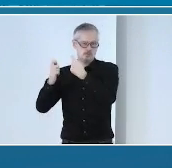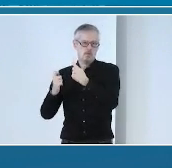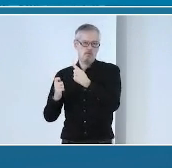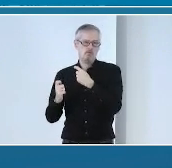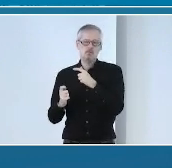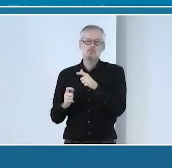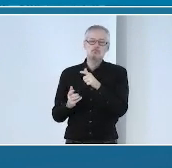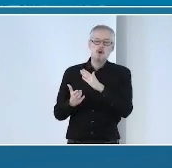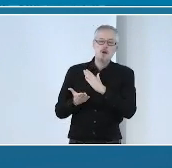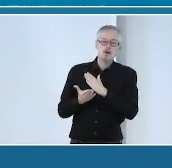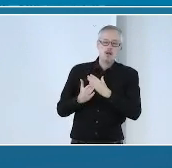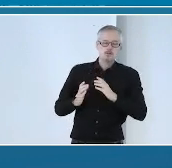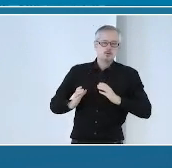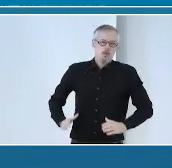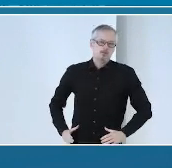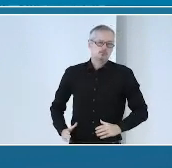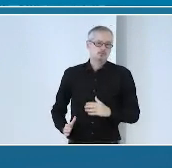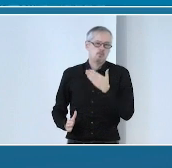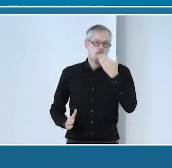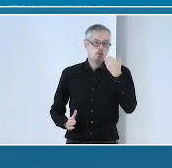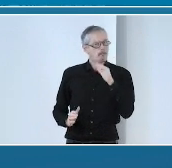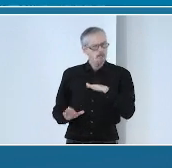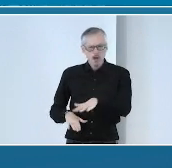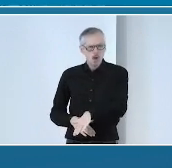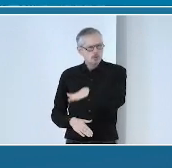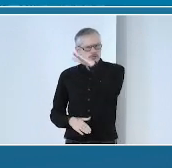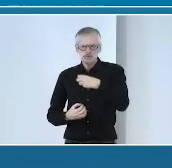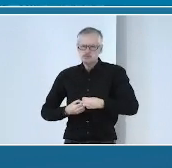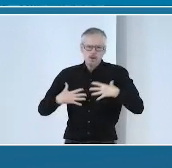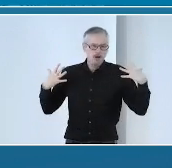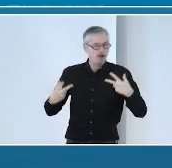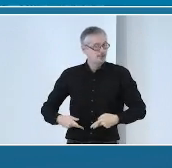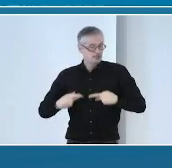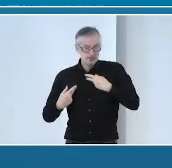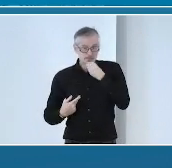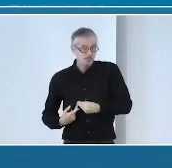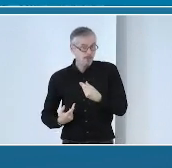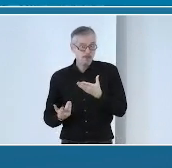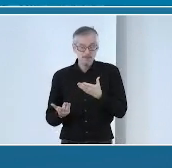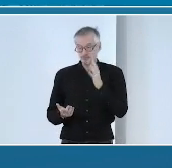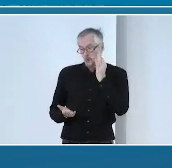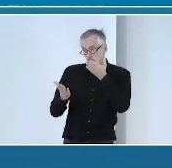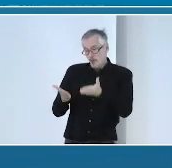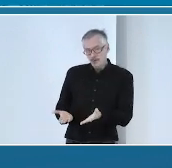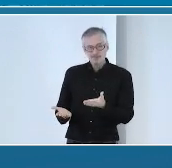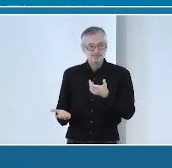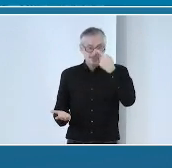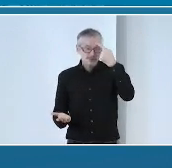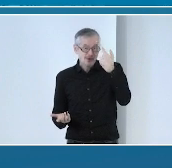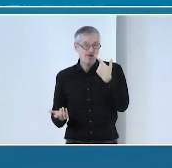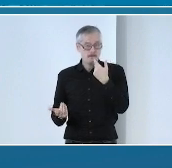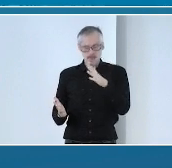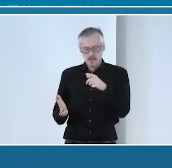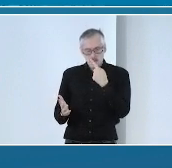là. Bon, ça ne les a pas empêchés de grandir, ça ne les a pas empêchés de vivre, mais on se rend compte à quel point